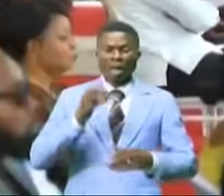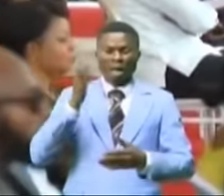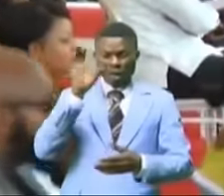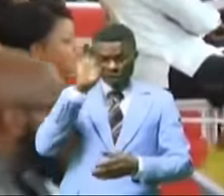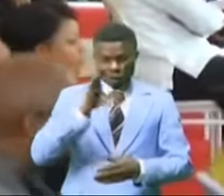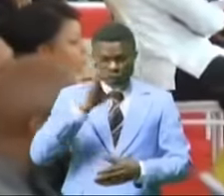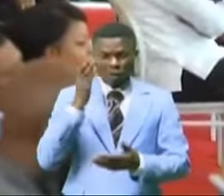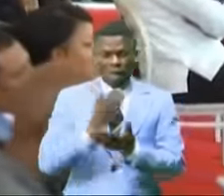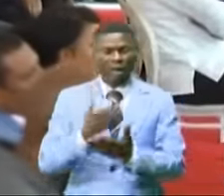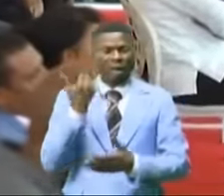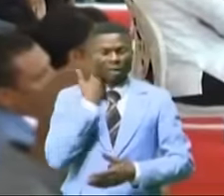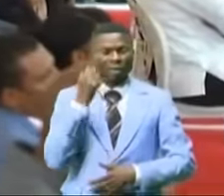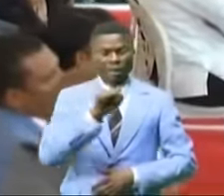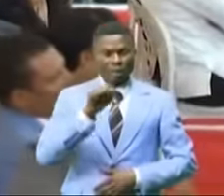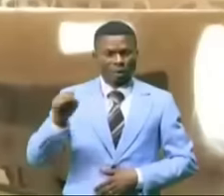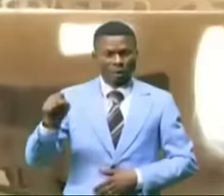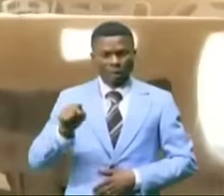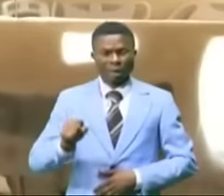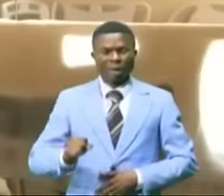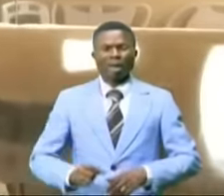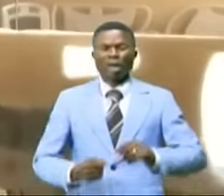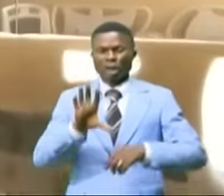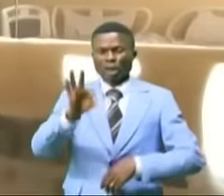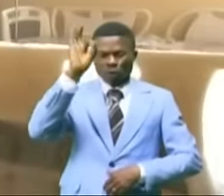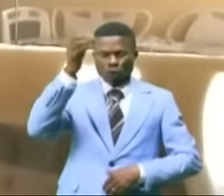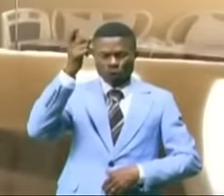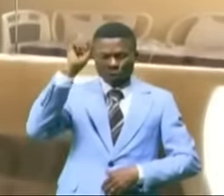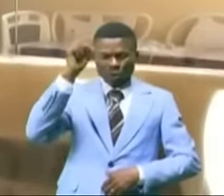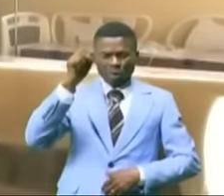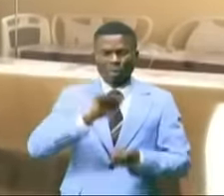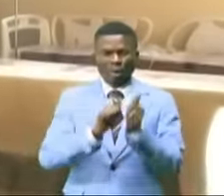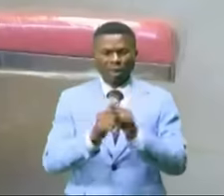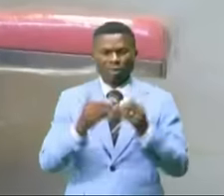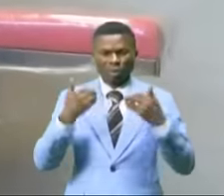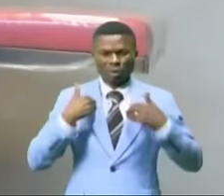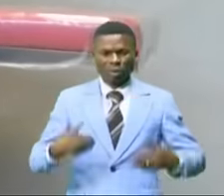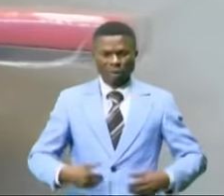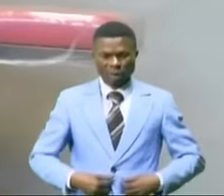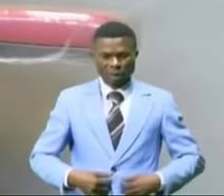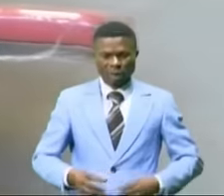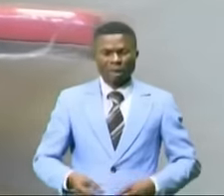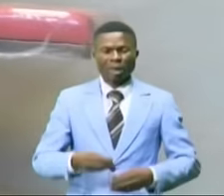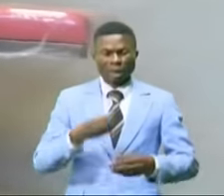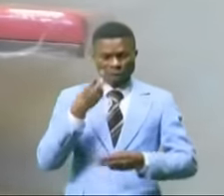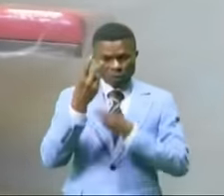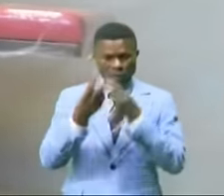la drépanocytose l'un de ses piliers dans l'axe santé de sa vision, appuie